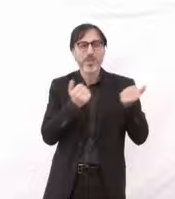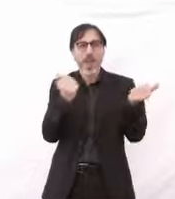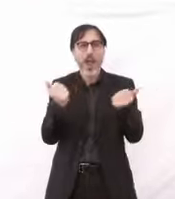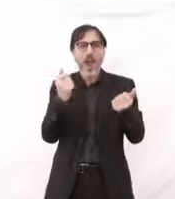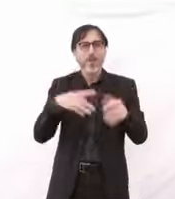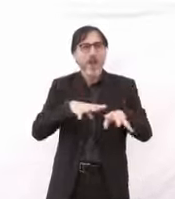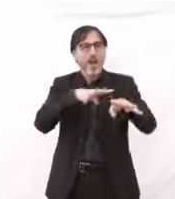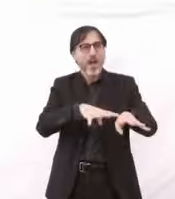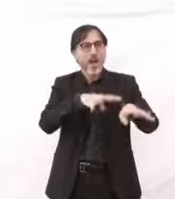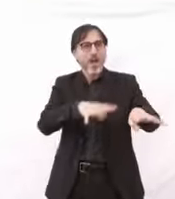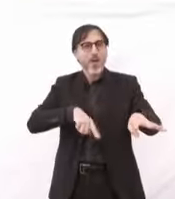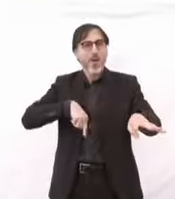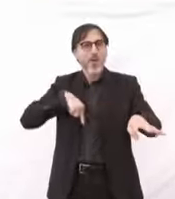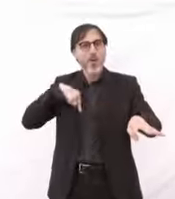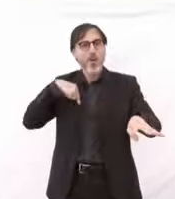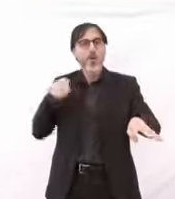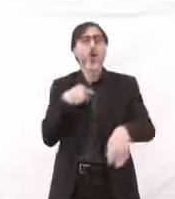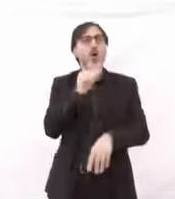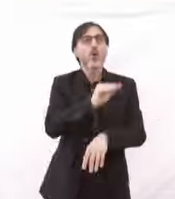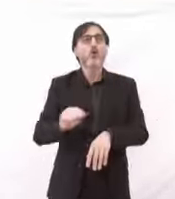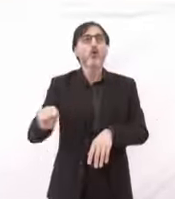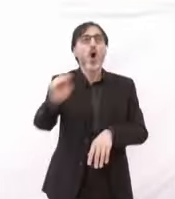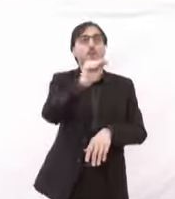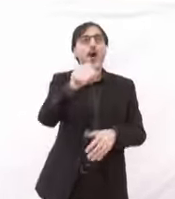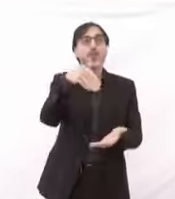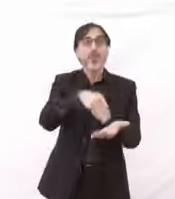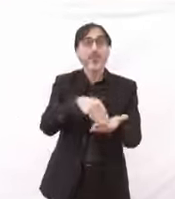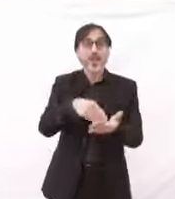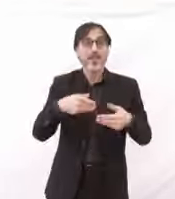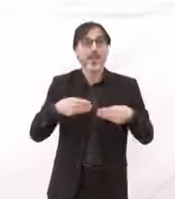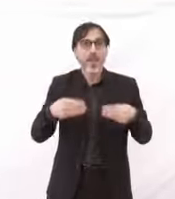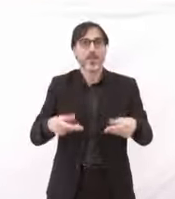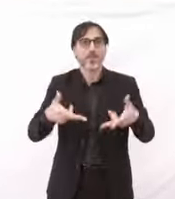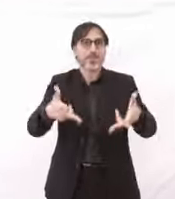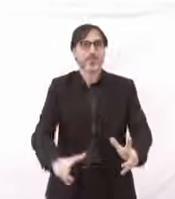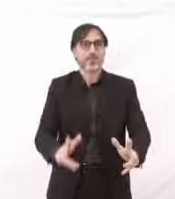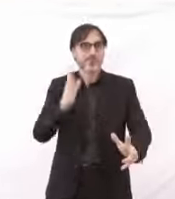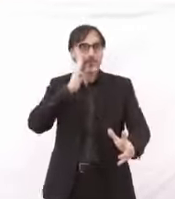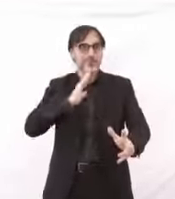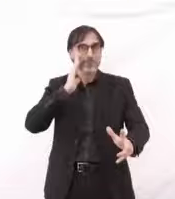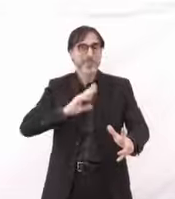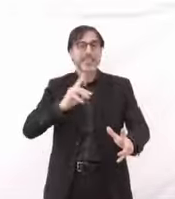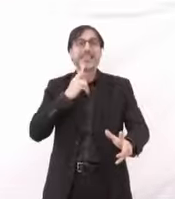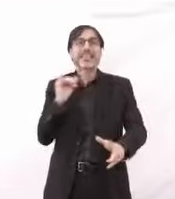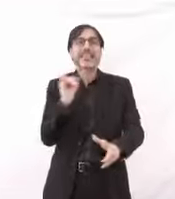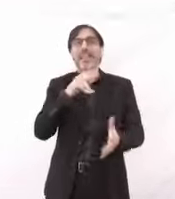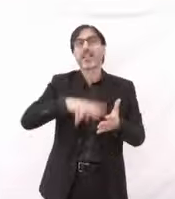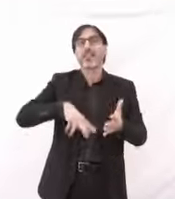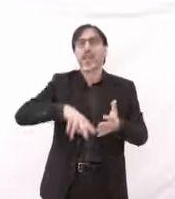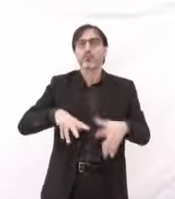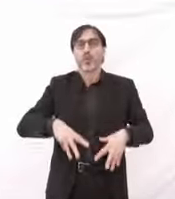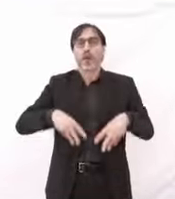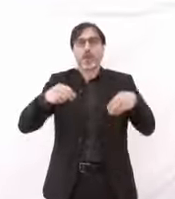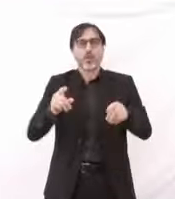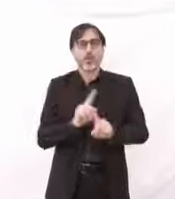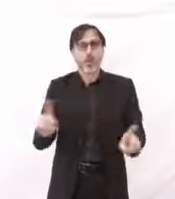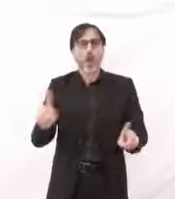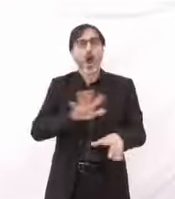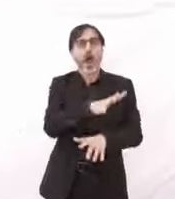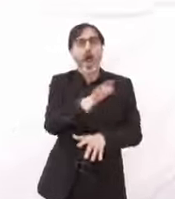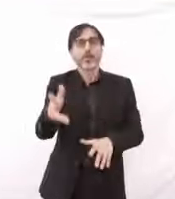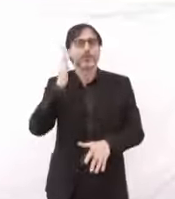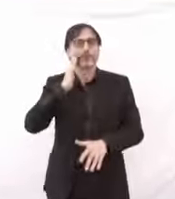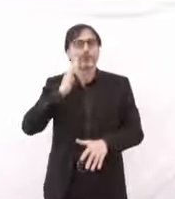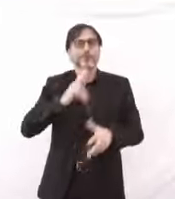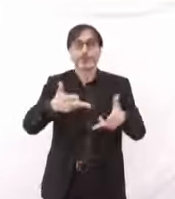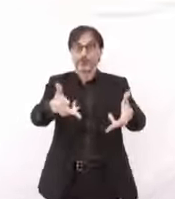lungo corteo. Io chiedo a chi è qui davanti di prendere posto, tranne quelli che devono leggere per primi. Gli altri, per